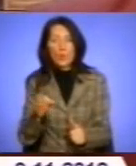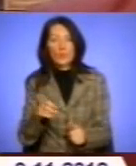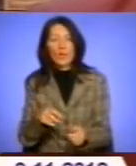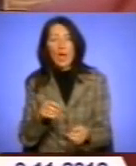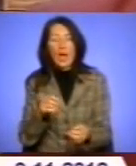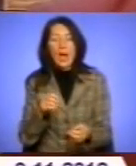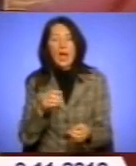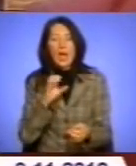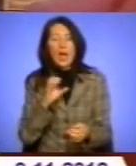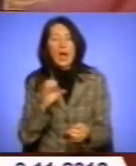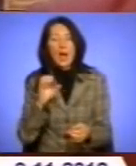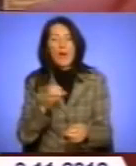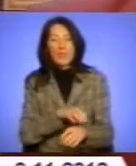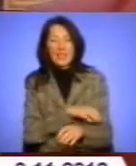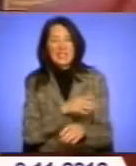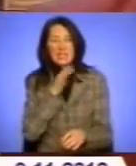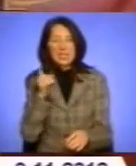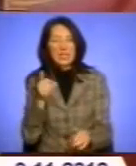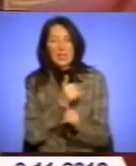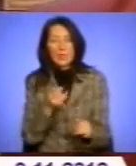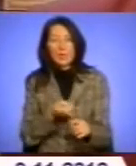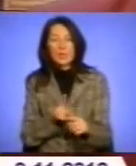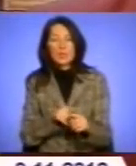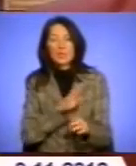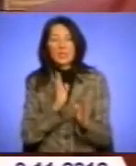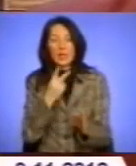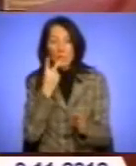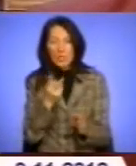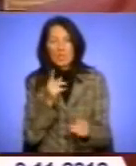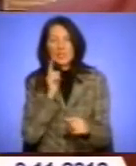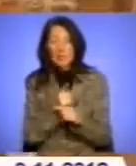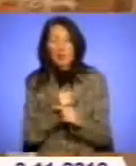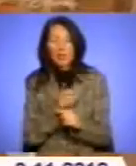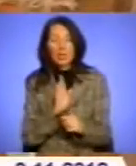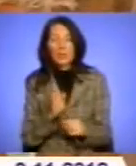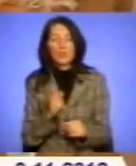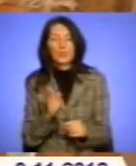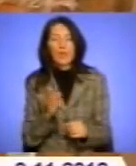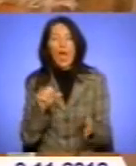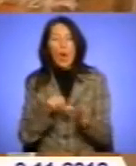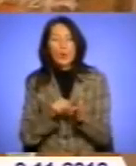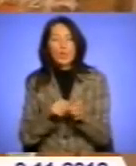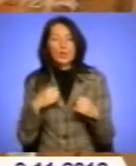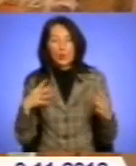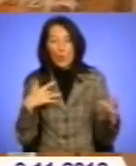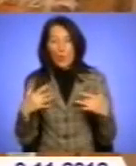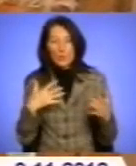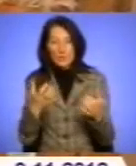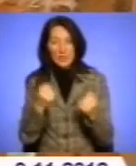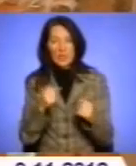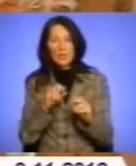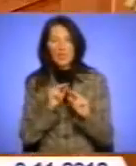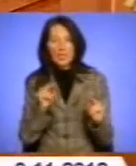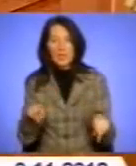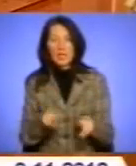цю глибу не тільки бачити, а навіть забороняти. І було за що. Участь у святковому концерті взяли вчителі та